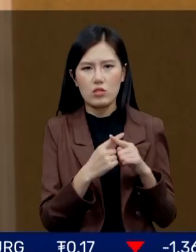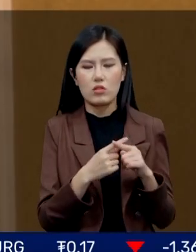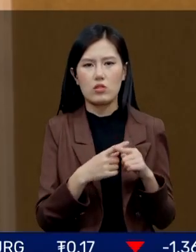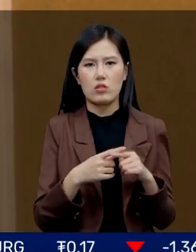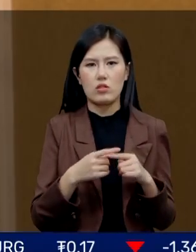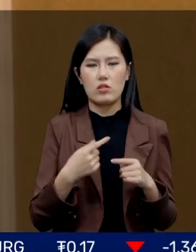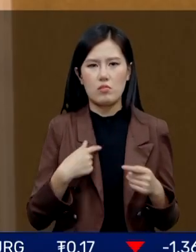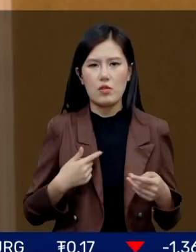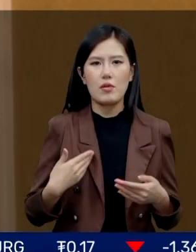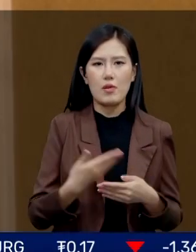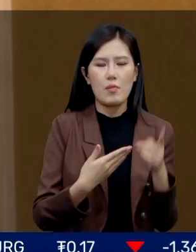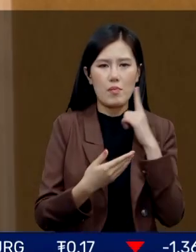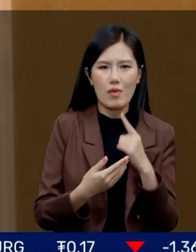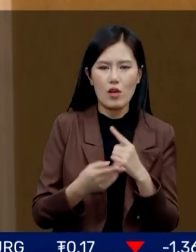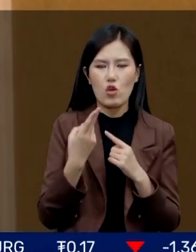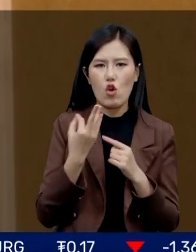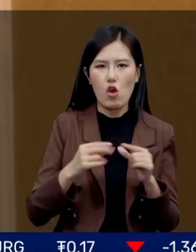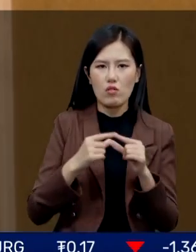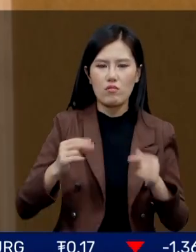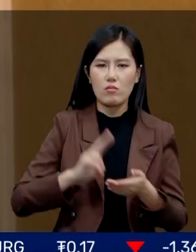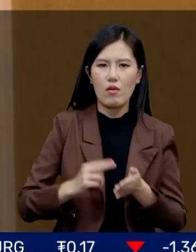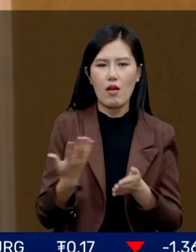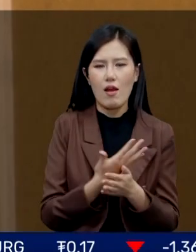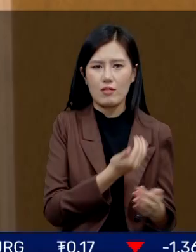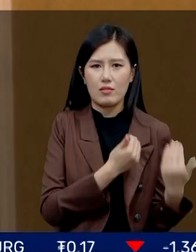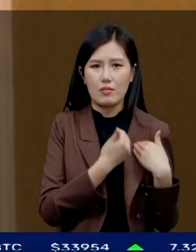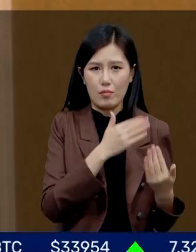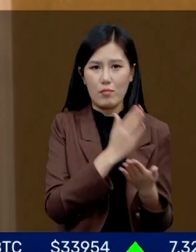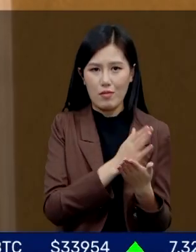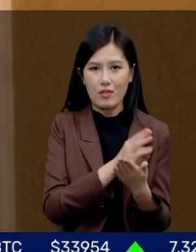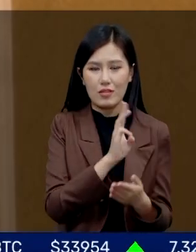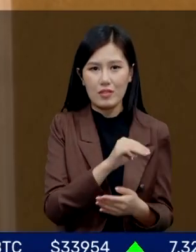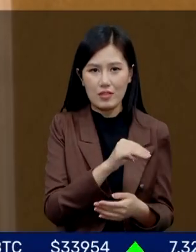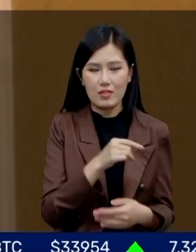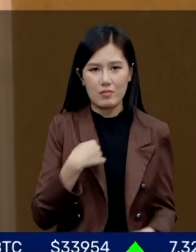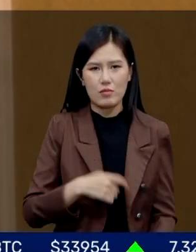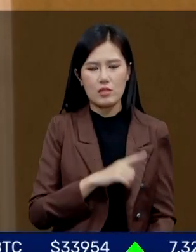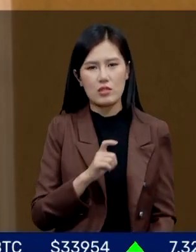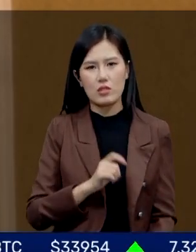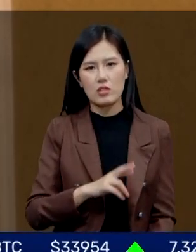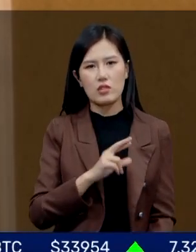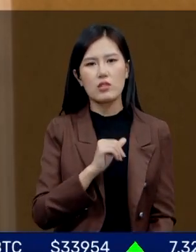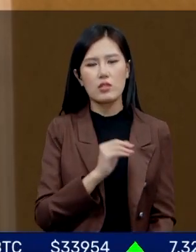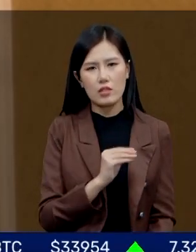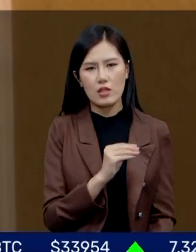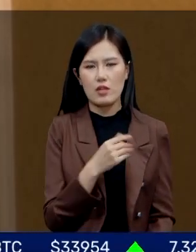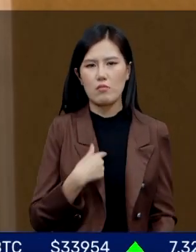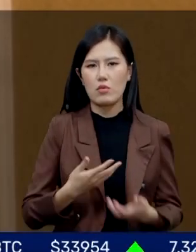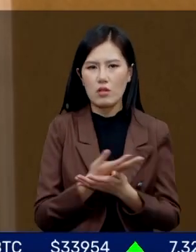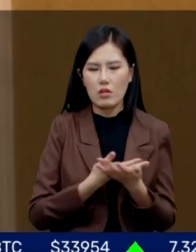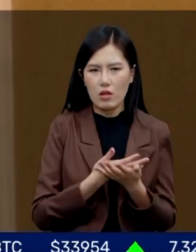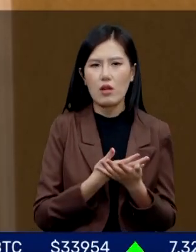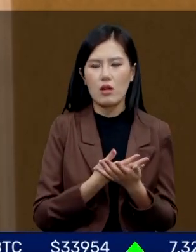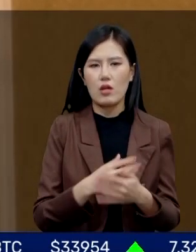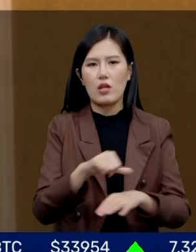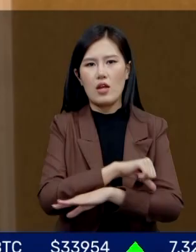бол нөгөө бидэрт яг одоо бодитоор тулгараад байна л та. Тэгээ энэ асуудлыг ер нь нөгөө бид нар бас ярилцаад энэ гайлын ерхий